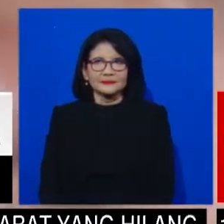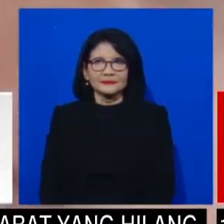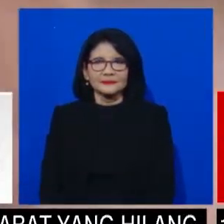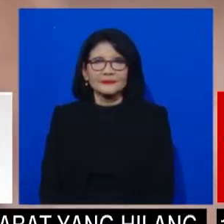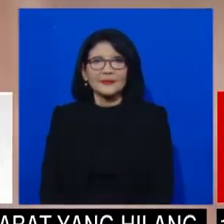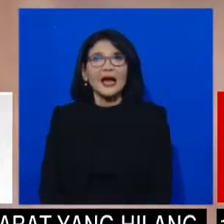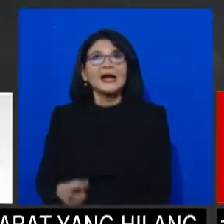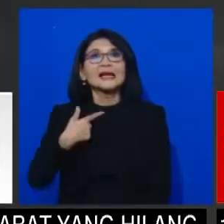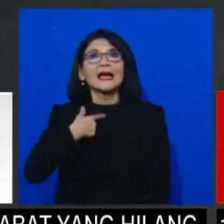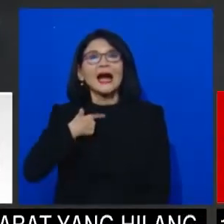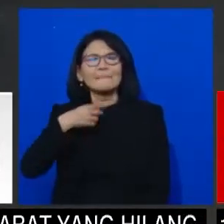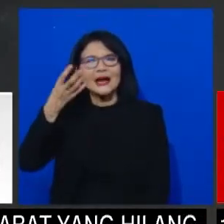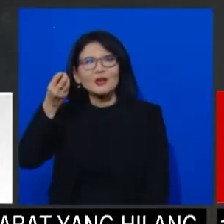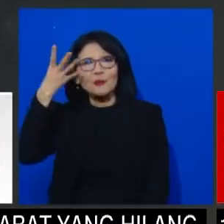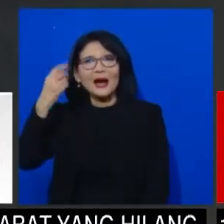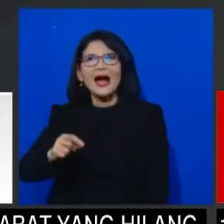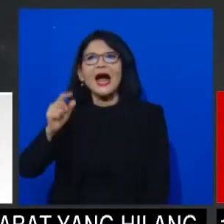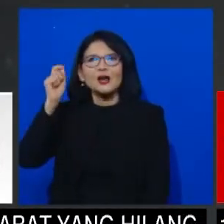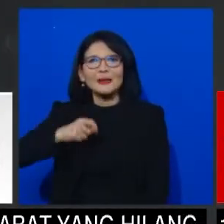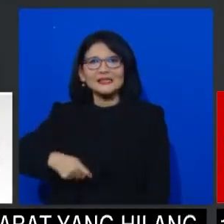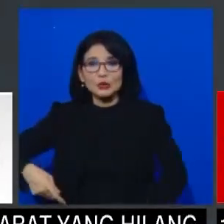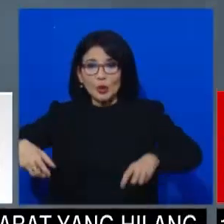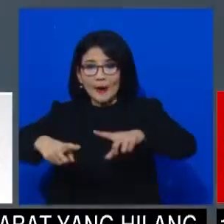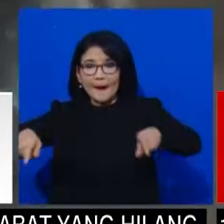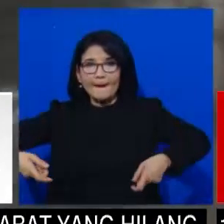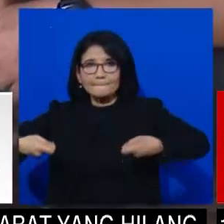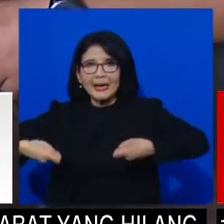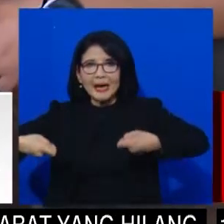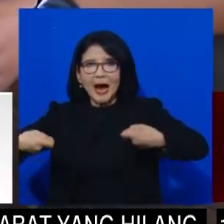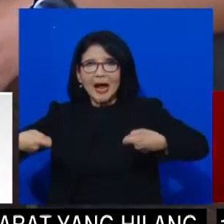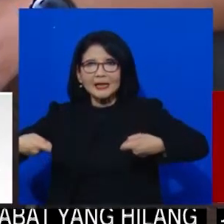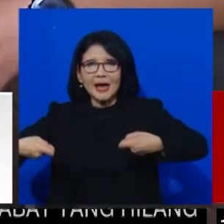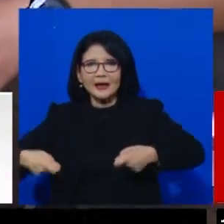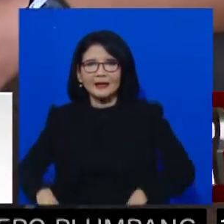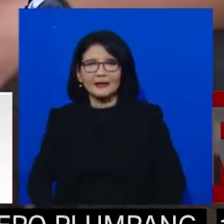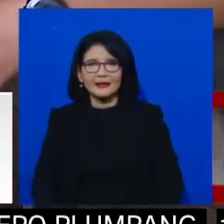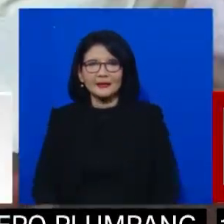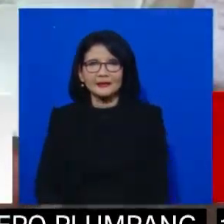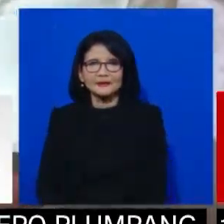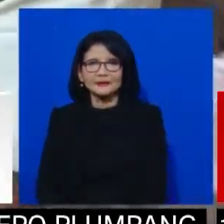Oh iya, saya hampir lupa. Pasang bagian gagangnya ya. Awas jempol, Bang.